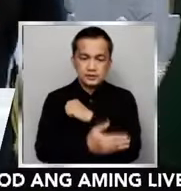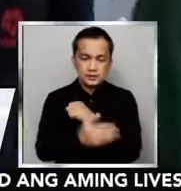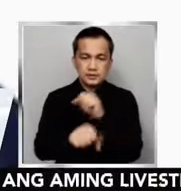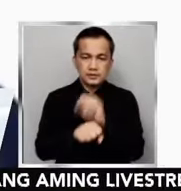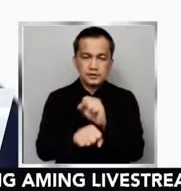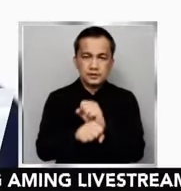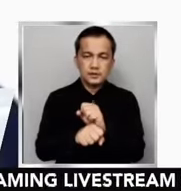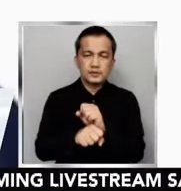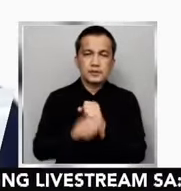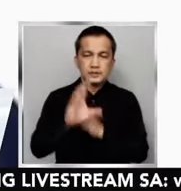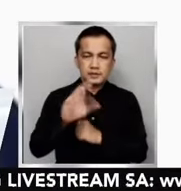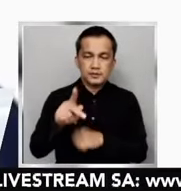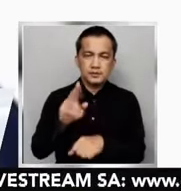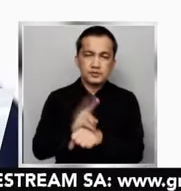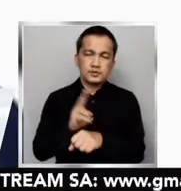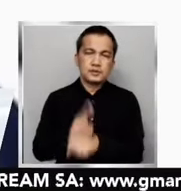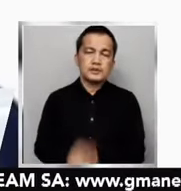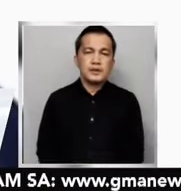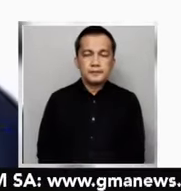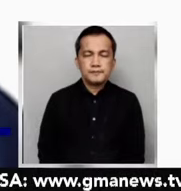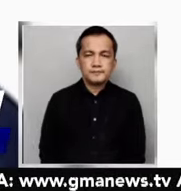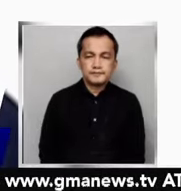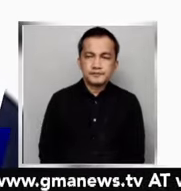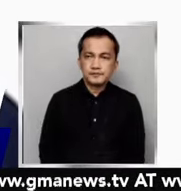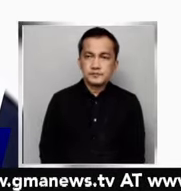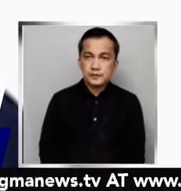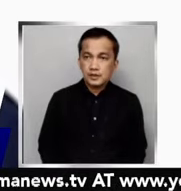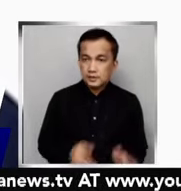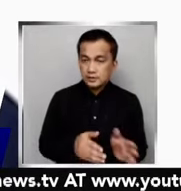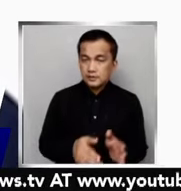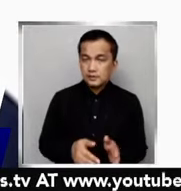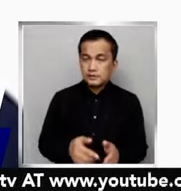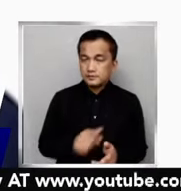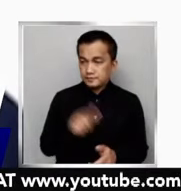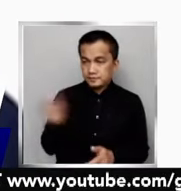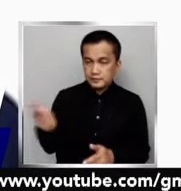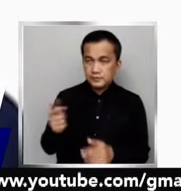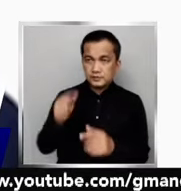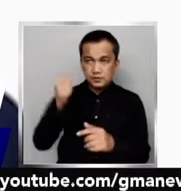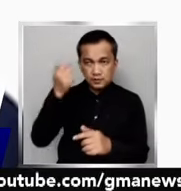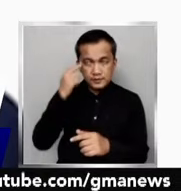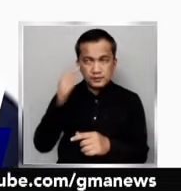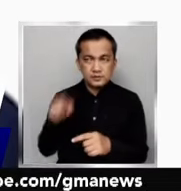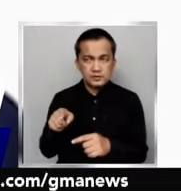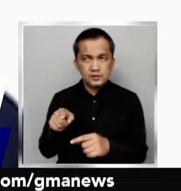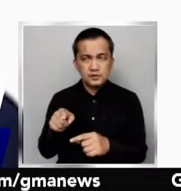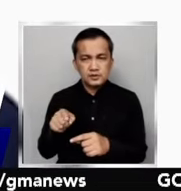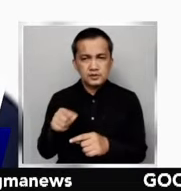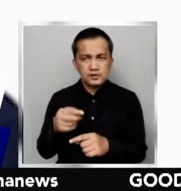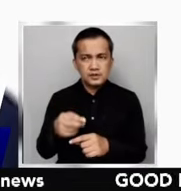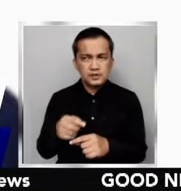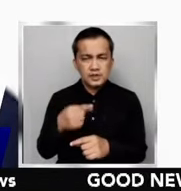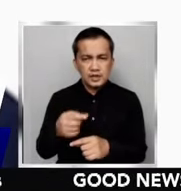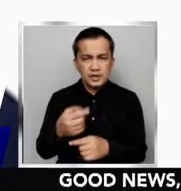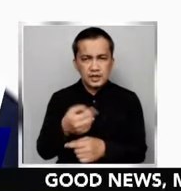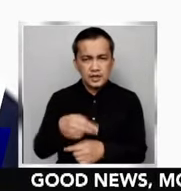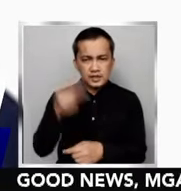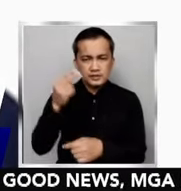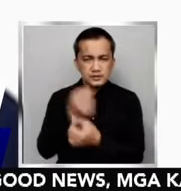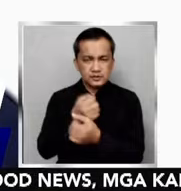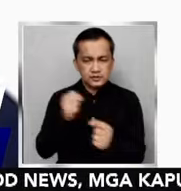user yung sa government na side who kumbaga yung may mga high security clearances